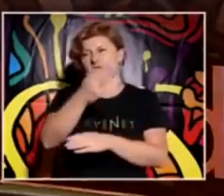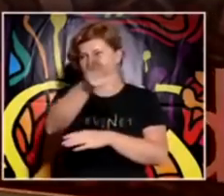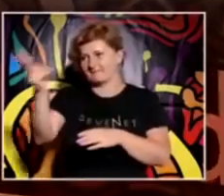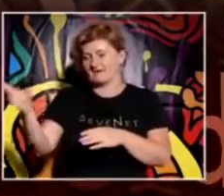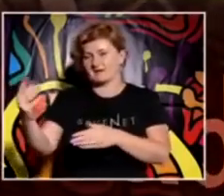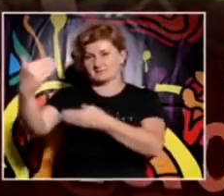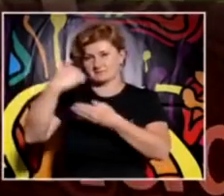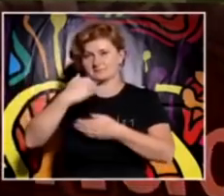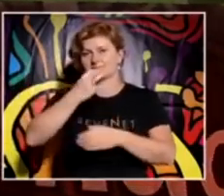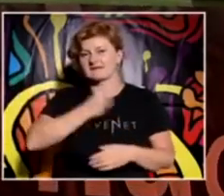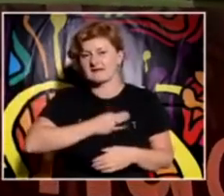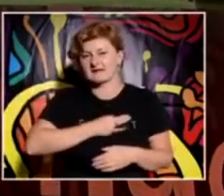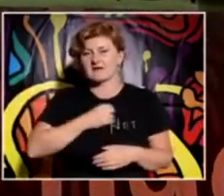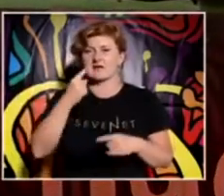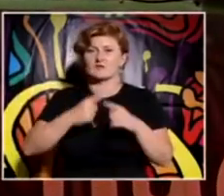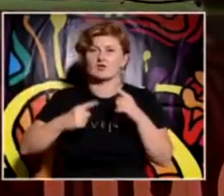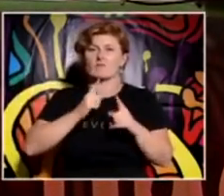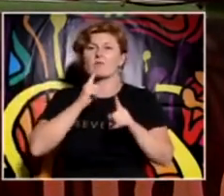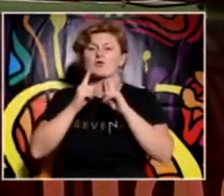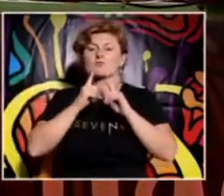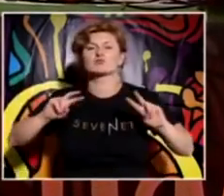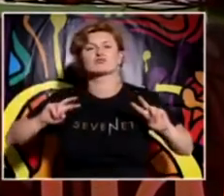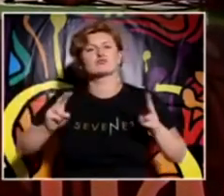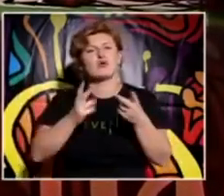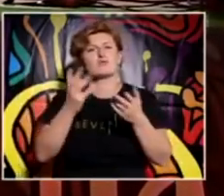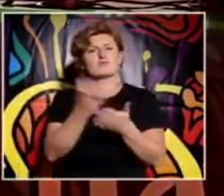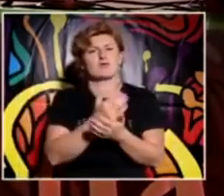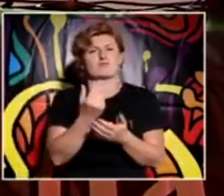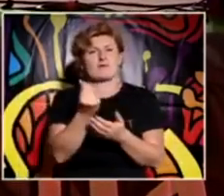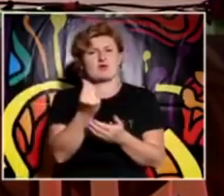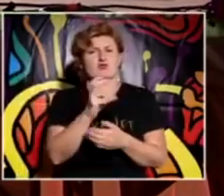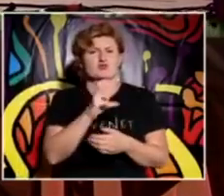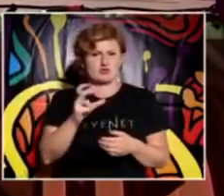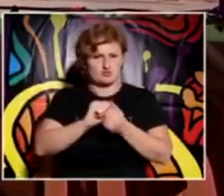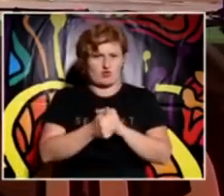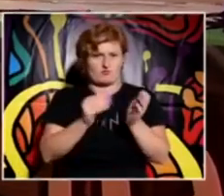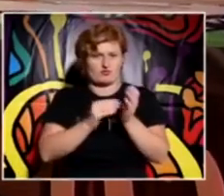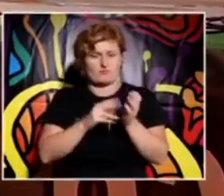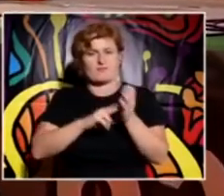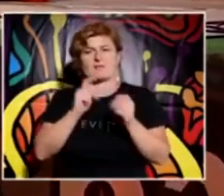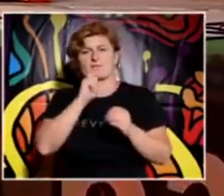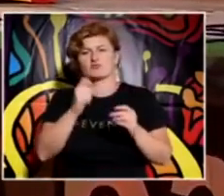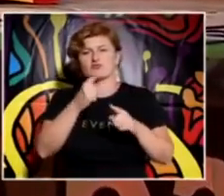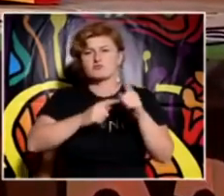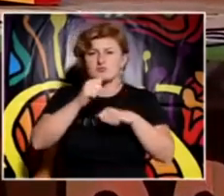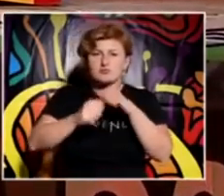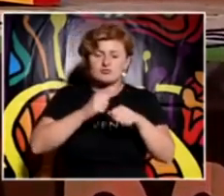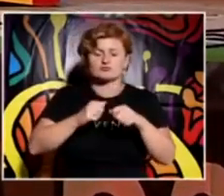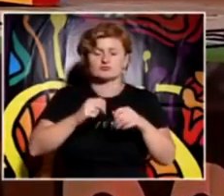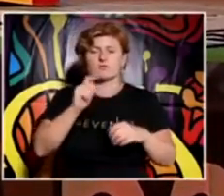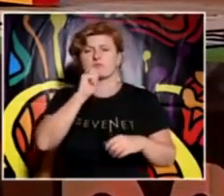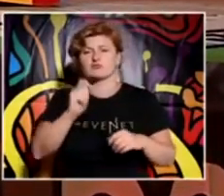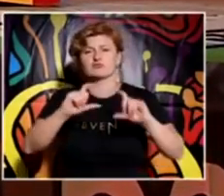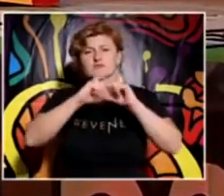dzisiaj, chciałbym, żebyśmy porozmawiali trochę o tym, skąd wziąć pieniądze na podróż i czy one w ogóle nam są potrzebne. Na podróż półroczną, na podróż